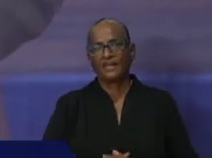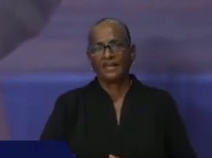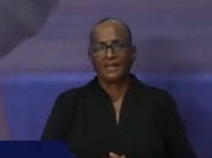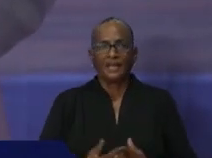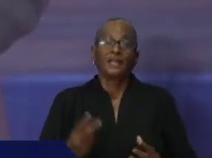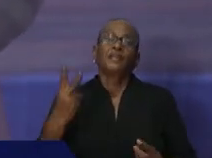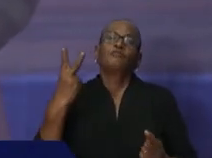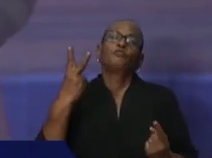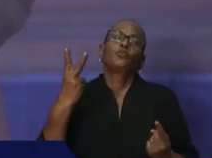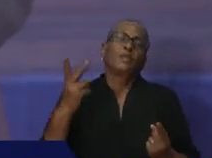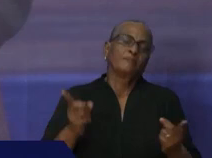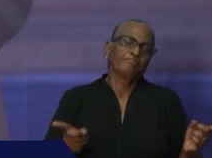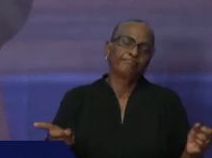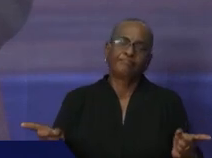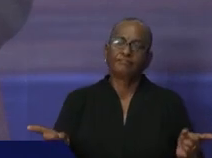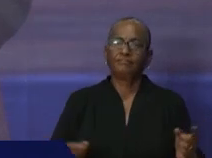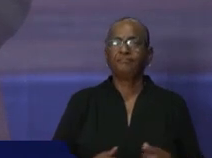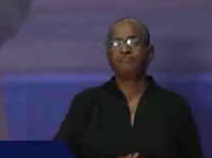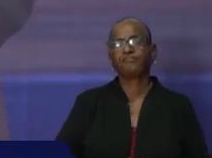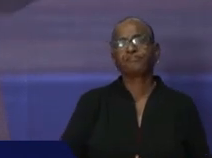Asap Tusani.